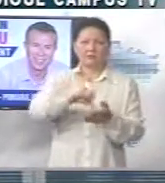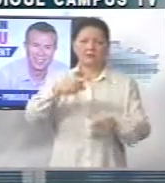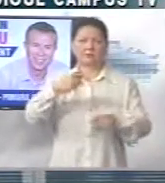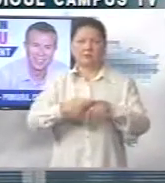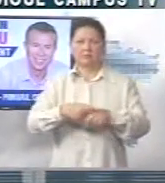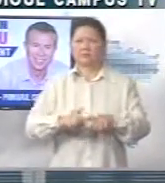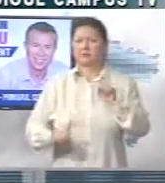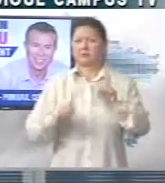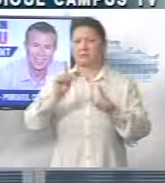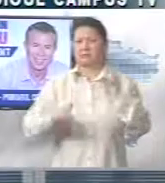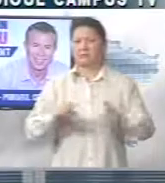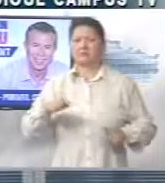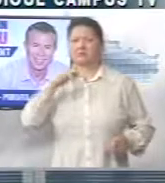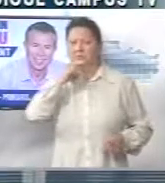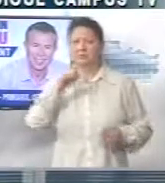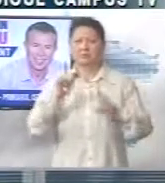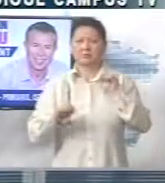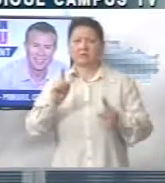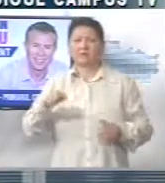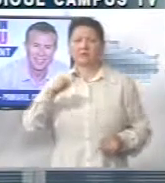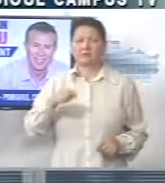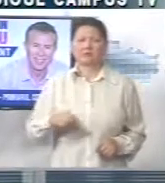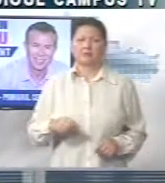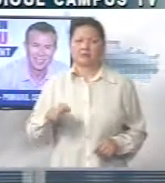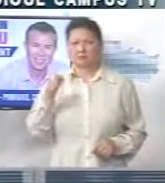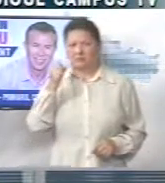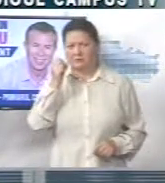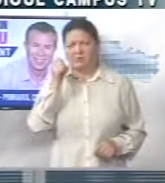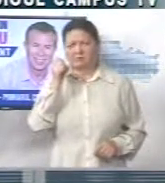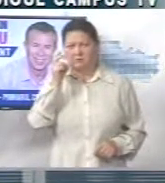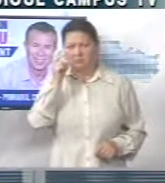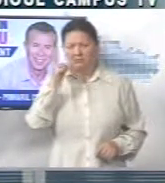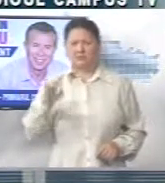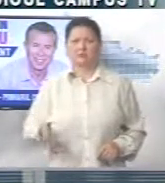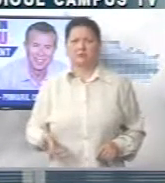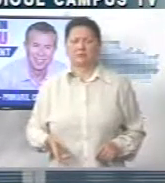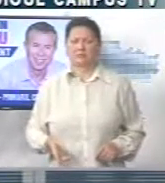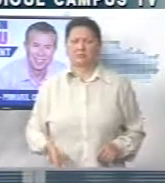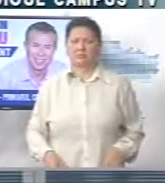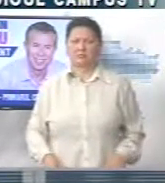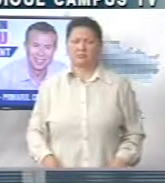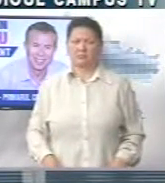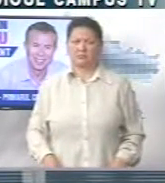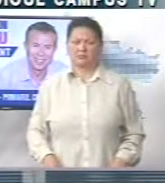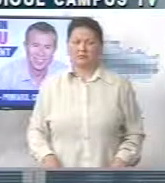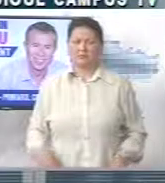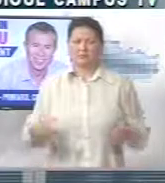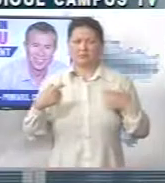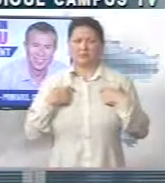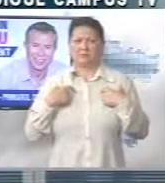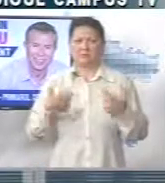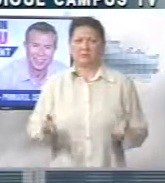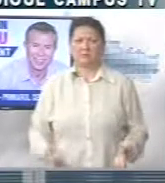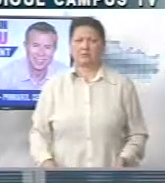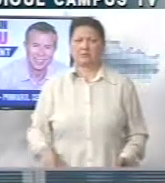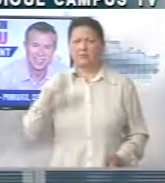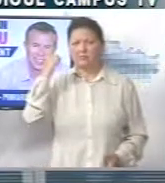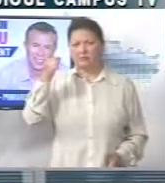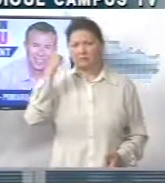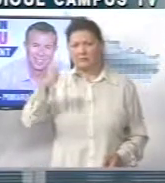verde, că e pe trecerea de pieton și o serie de lucruri care nu ar ce să caute într-un oraș